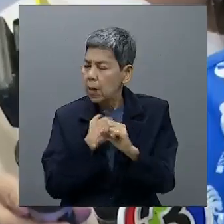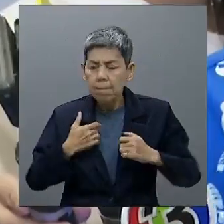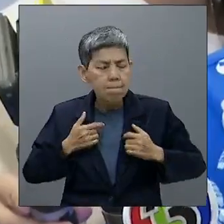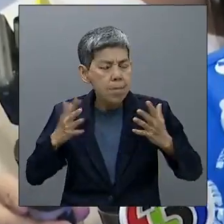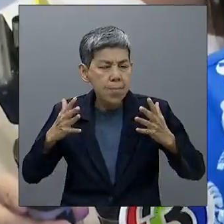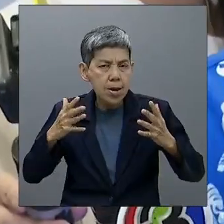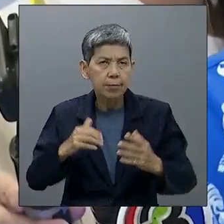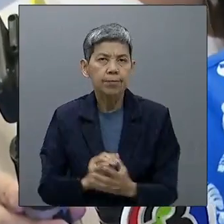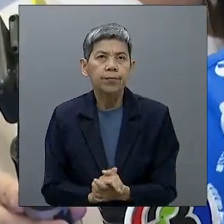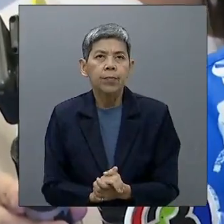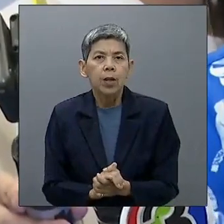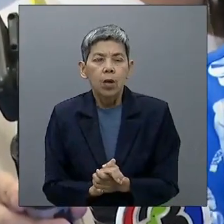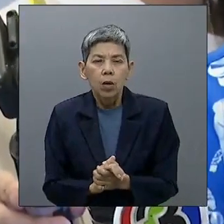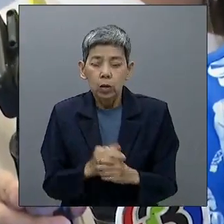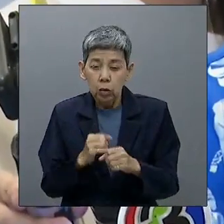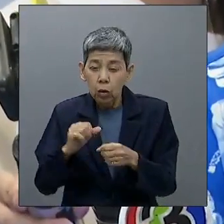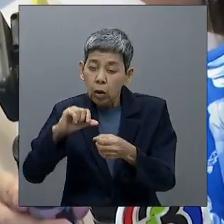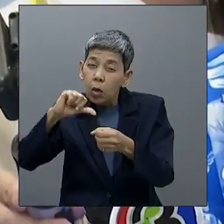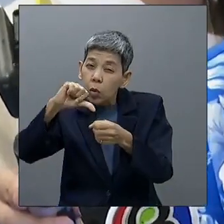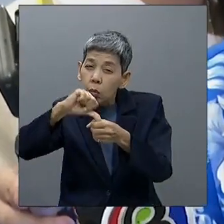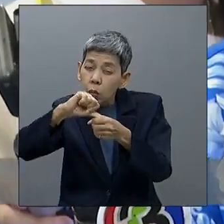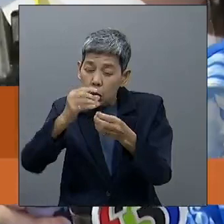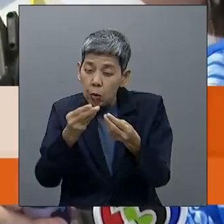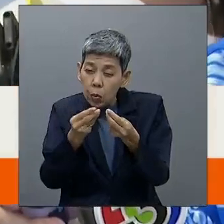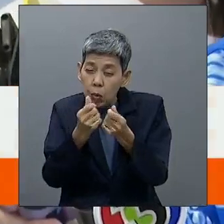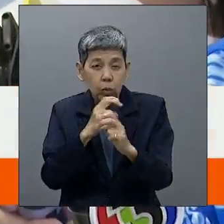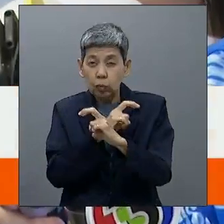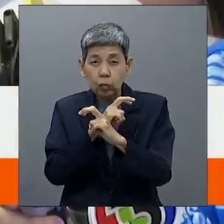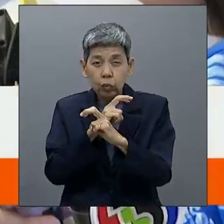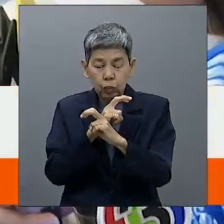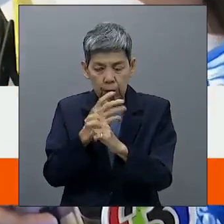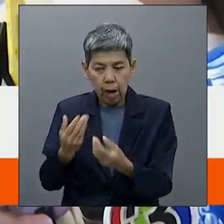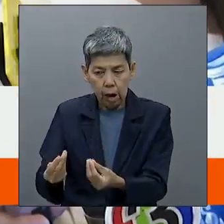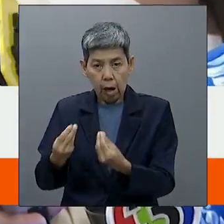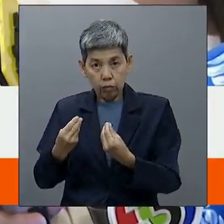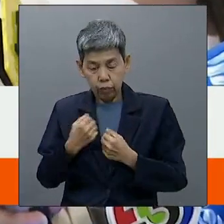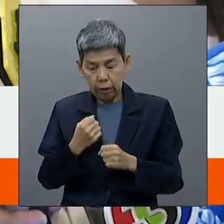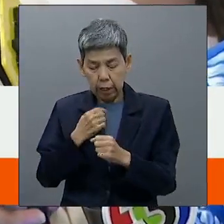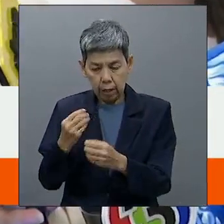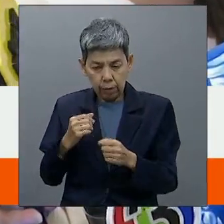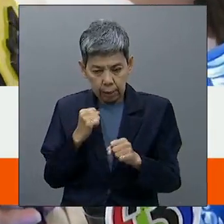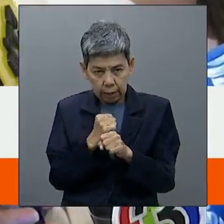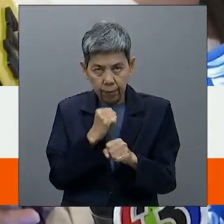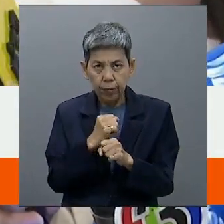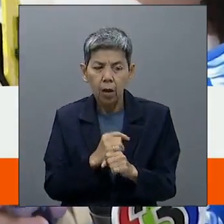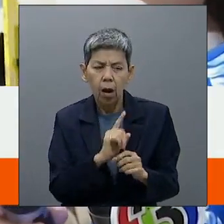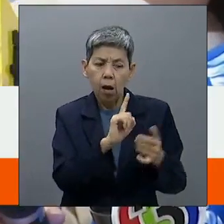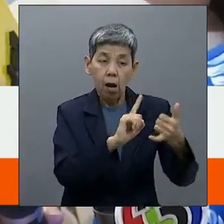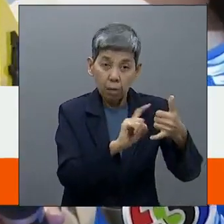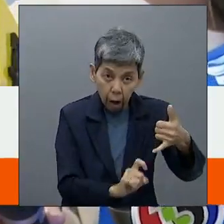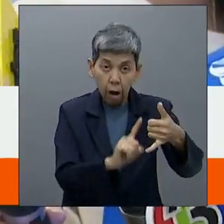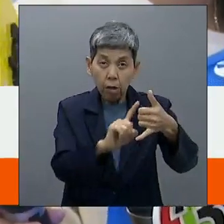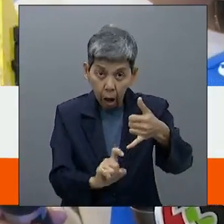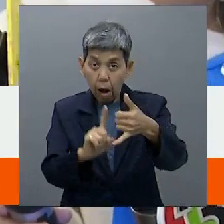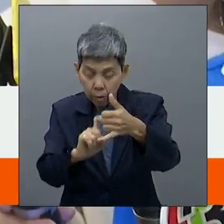เมื่อไซยาไนด์นะครับเอ่อได้ถึงมือแอมป์นะครับเอ่อทันทีนะครับศพหลายศพก็เกิดขึ้นโดย